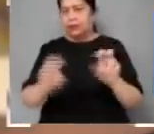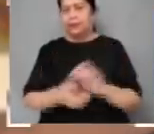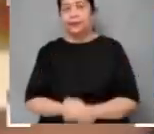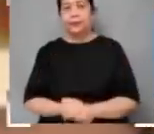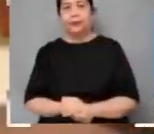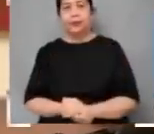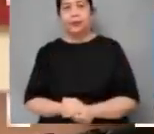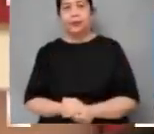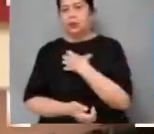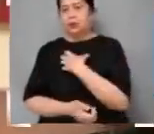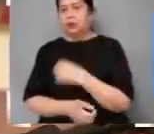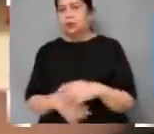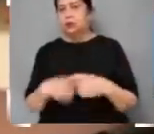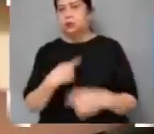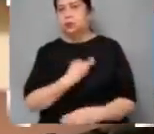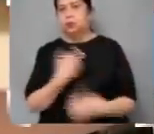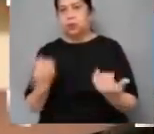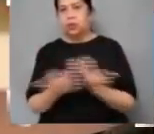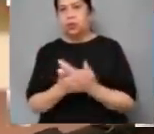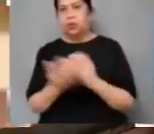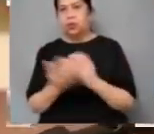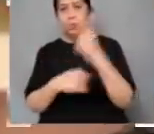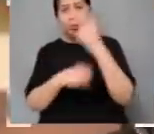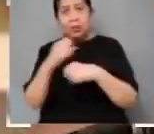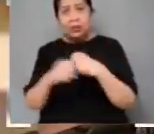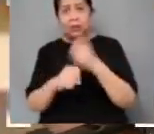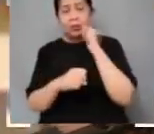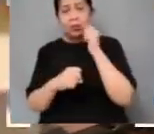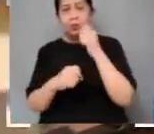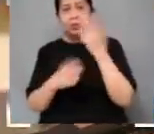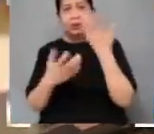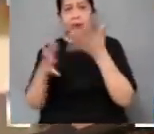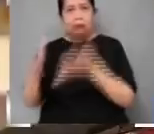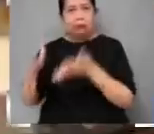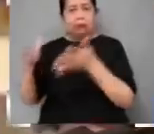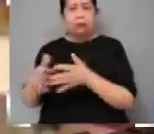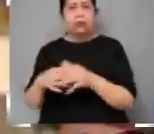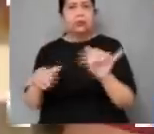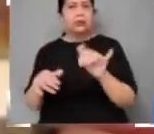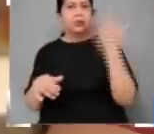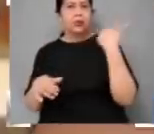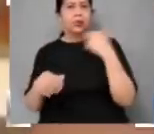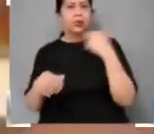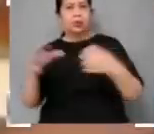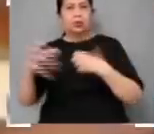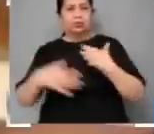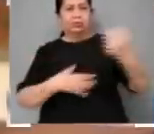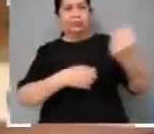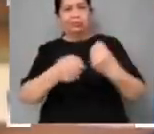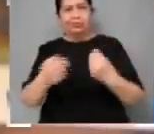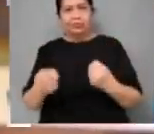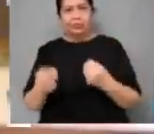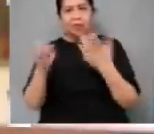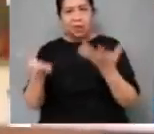loob kasi ngayon lang kami magbabawi. 2 years, lagi kami, marami kami natitiran. Kagaya yung mga na-confiscate po sa amin, matira ko lang yung last year, hindi